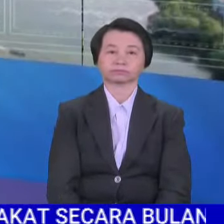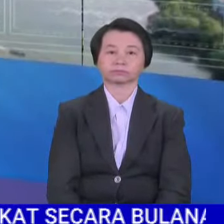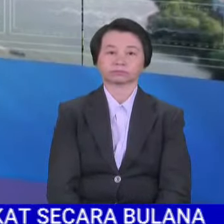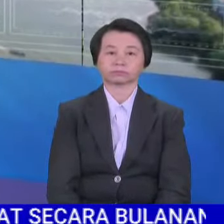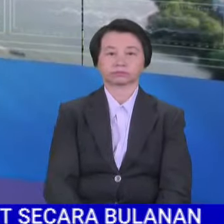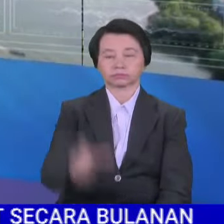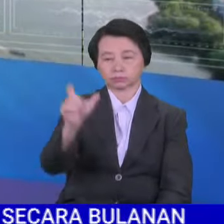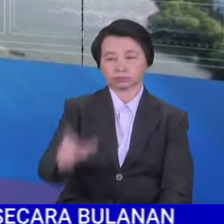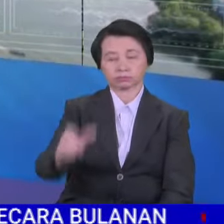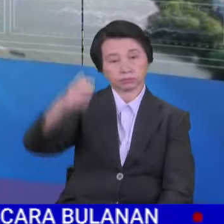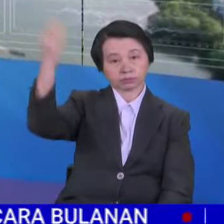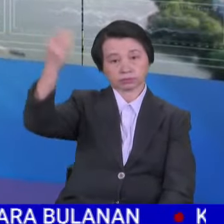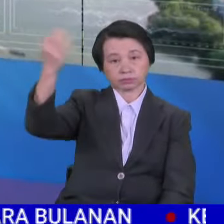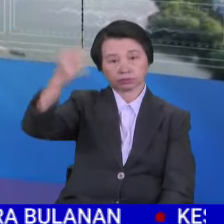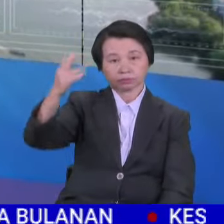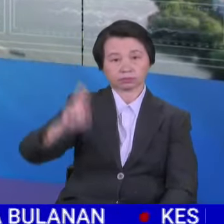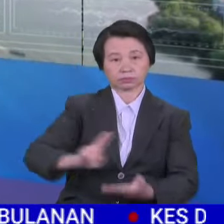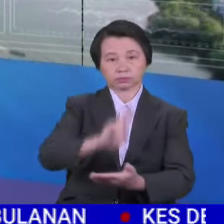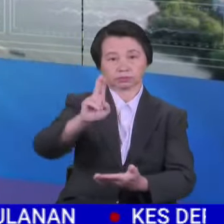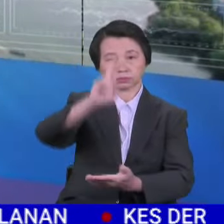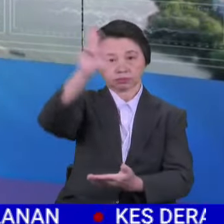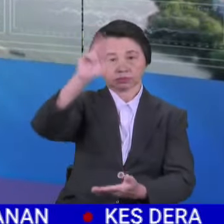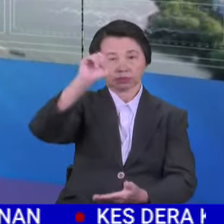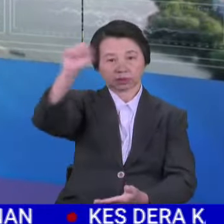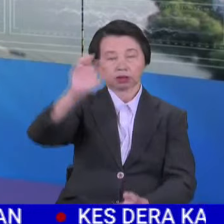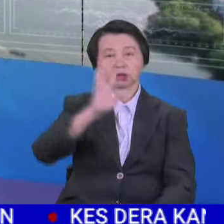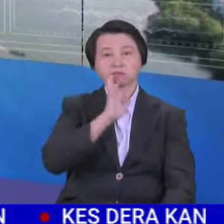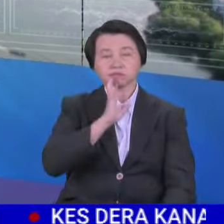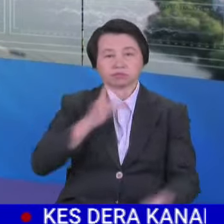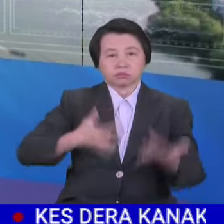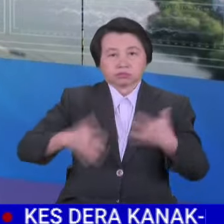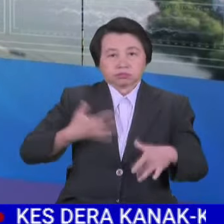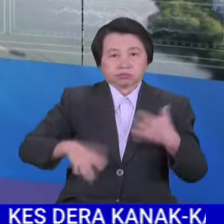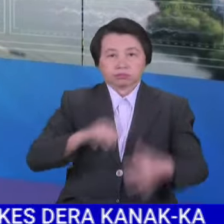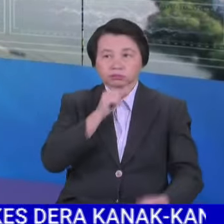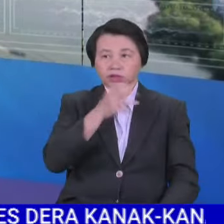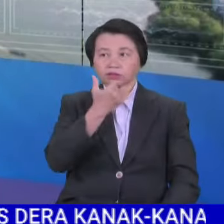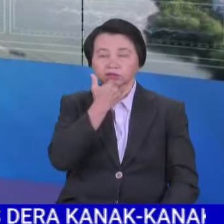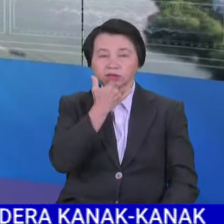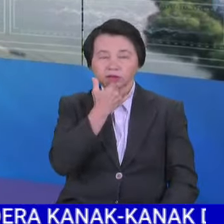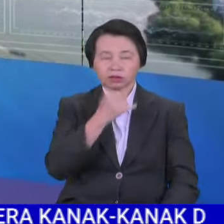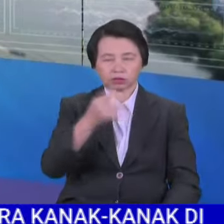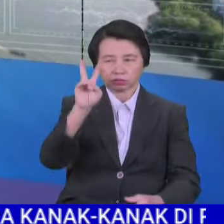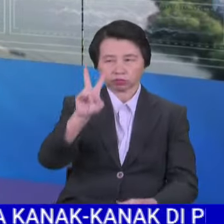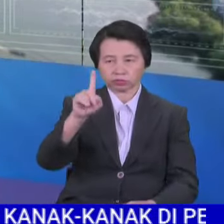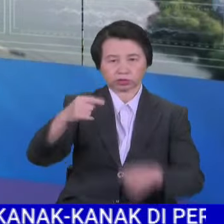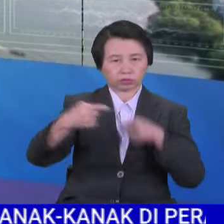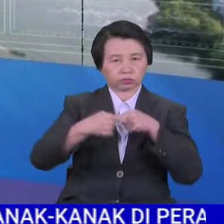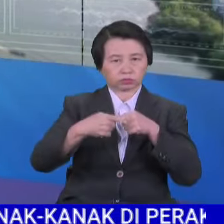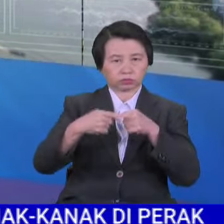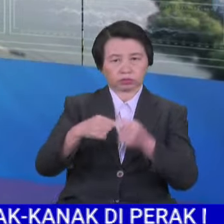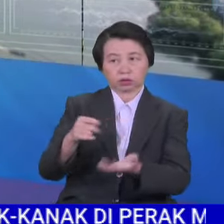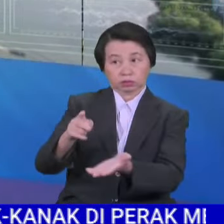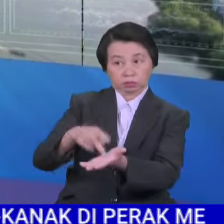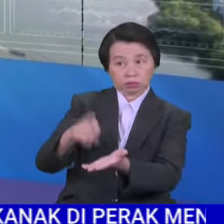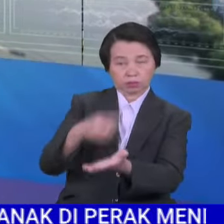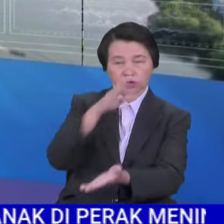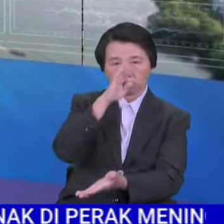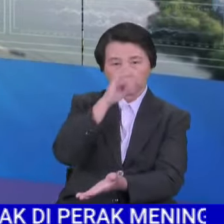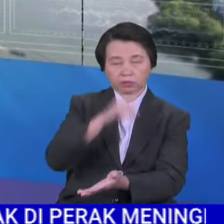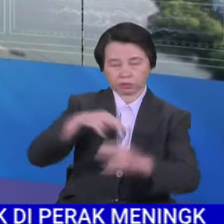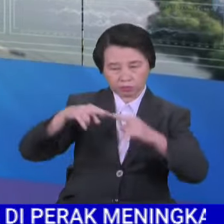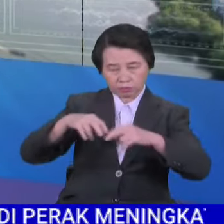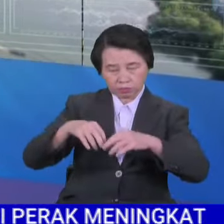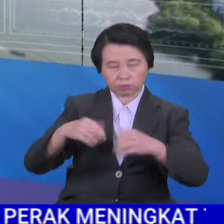seorang pencerah sebuah university di Sabah mengaku tidak bersalah atas 21 Tuhan tuntutan palsu dana